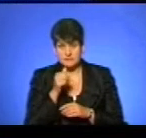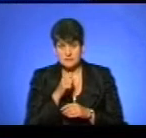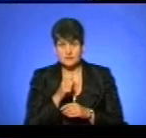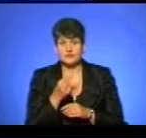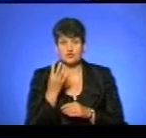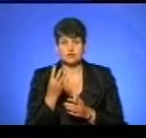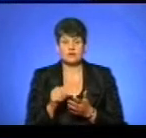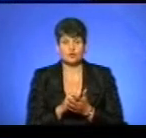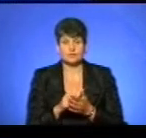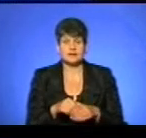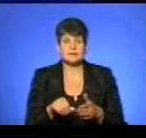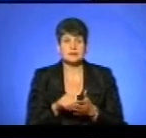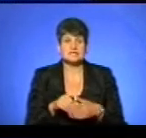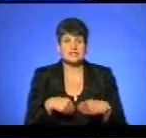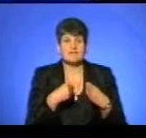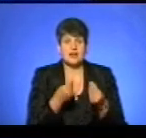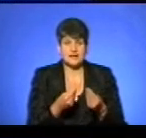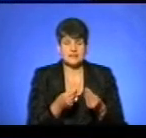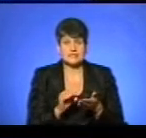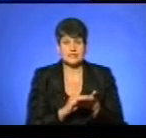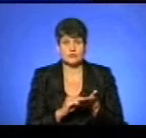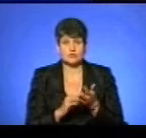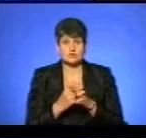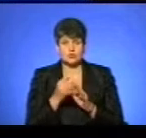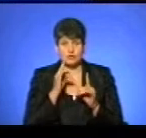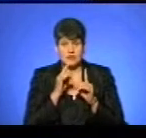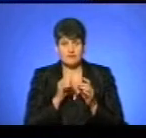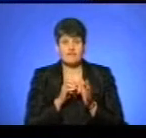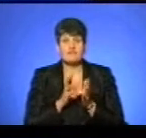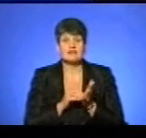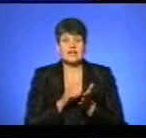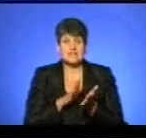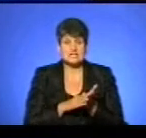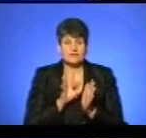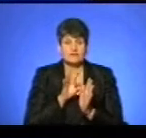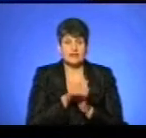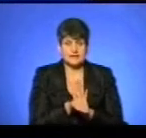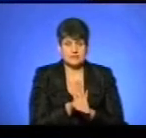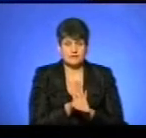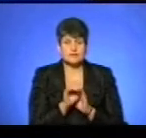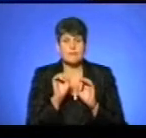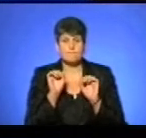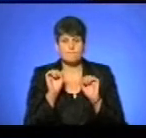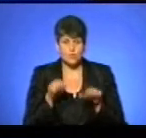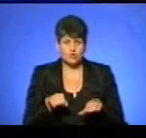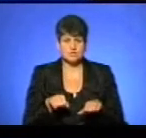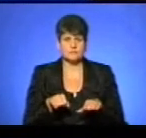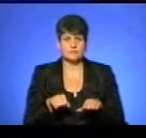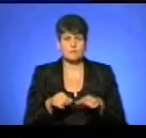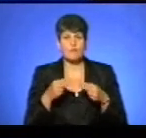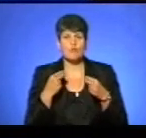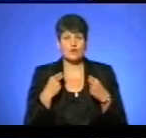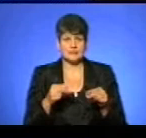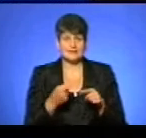4 документи представляє секретарю сільської ради, в реєстр занесли, вона може продати